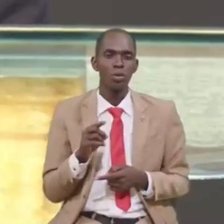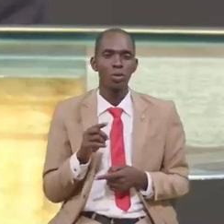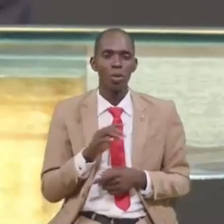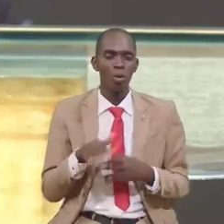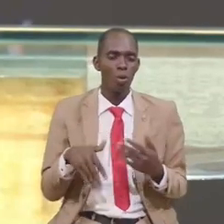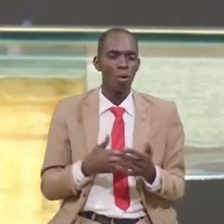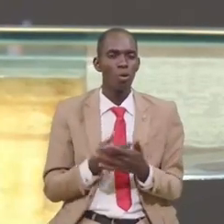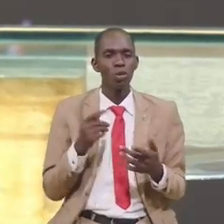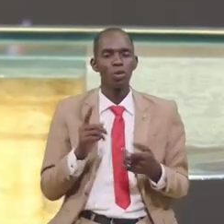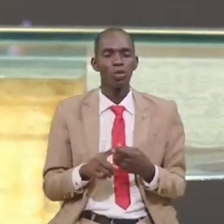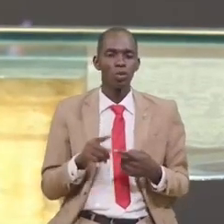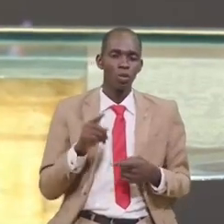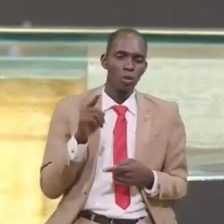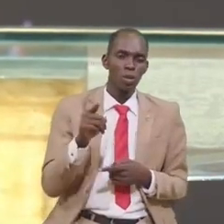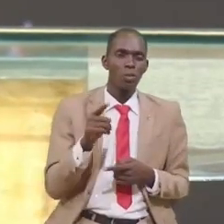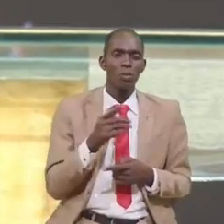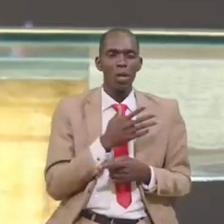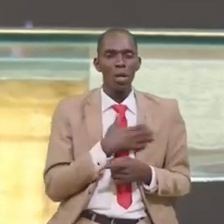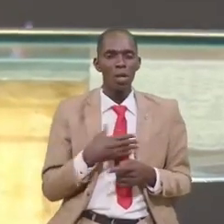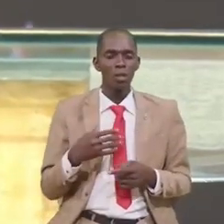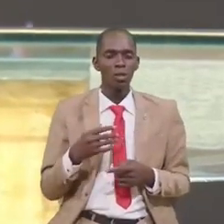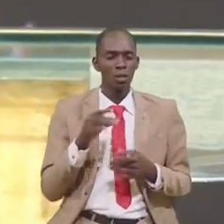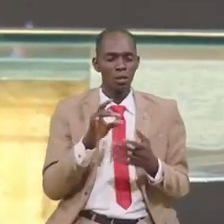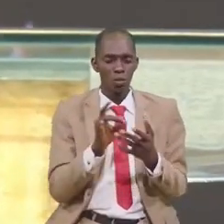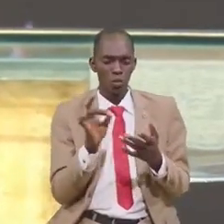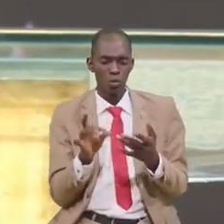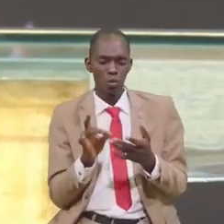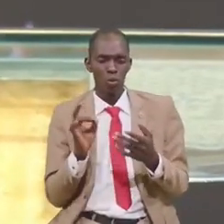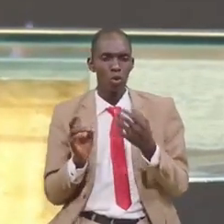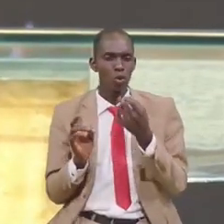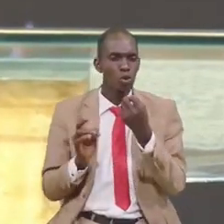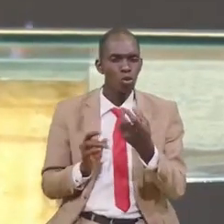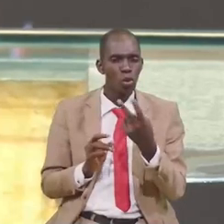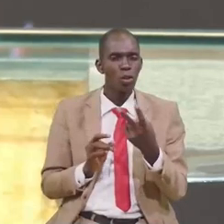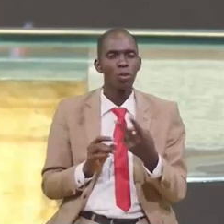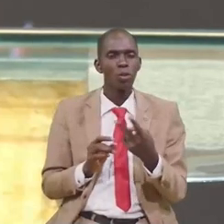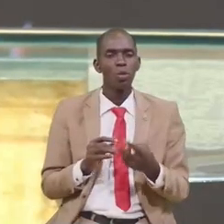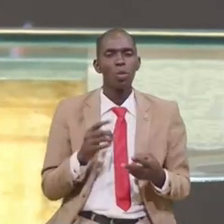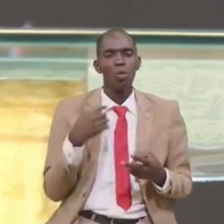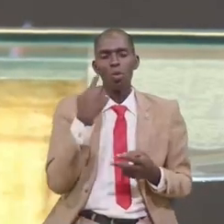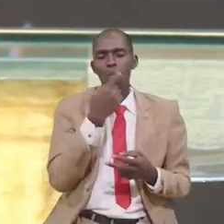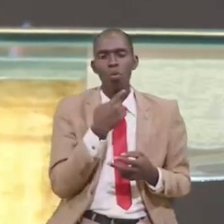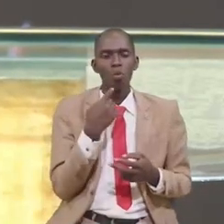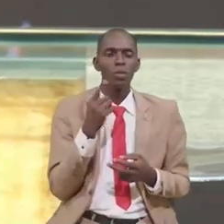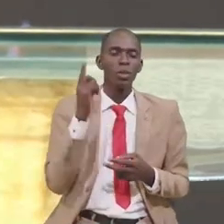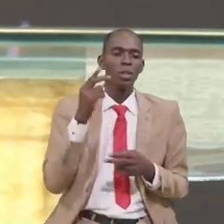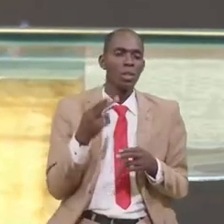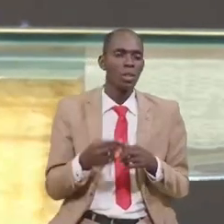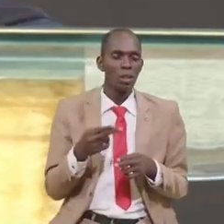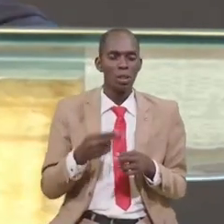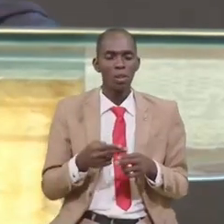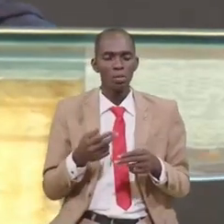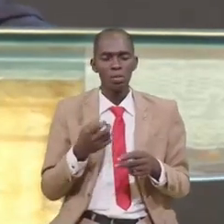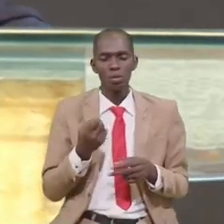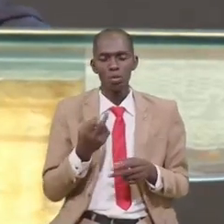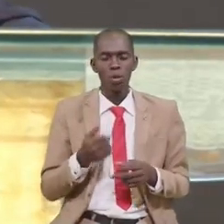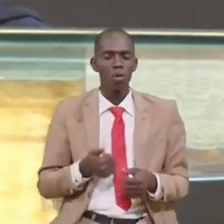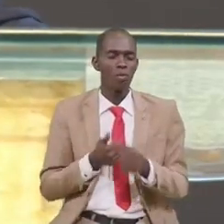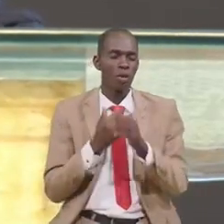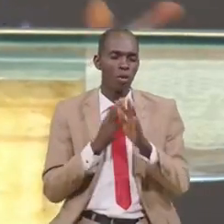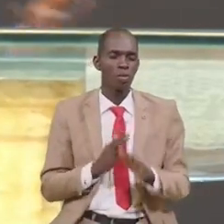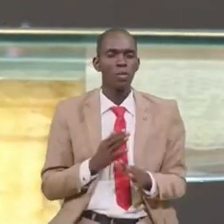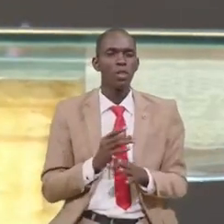il en choisit 12, auxquels il donna le nom d'apôtres. Il allait prendre